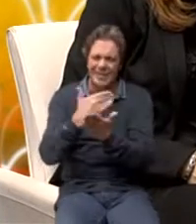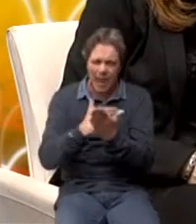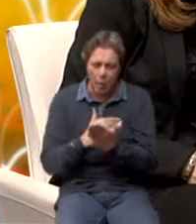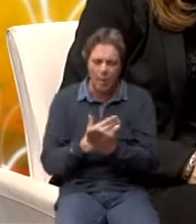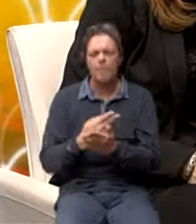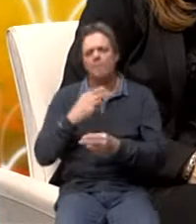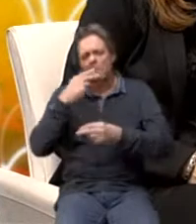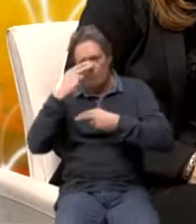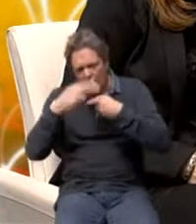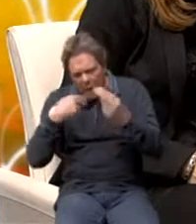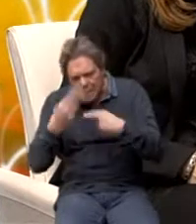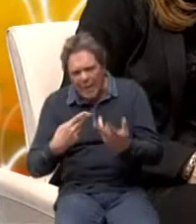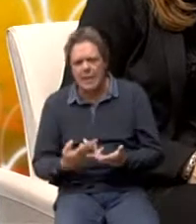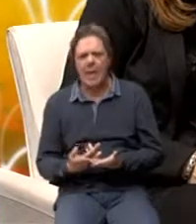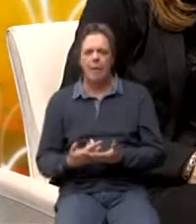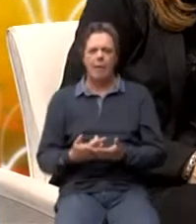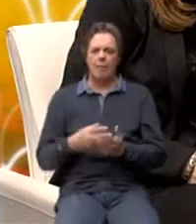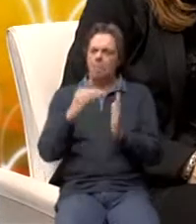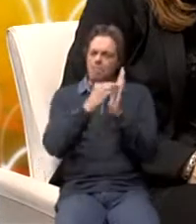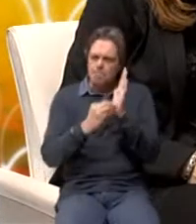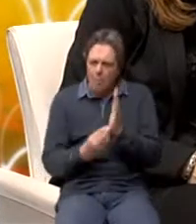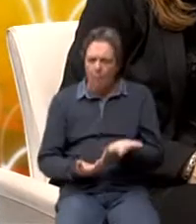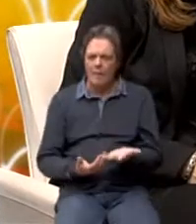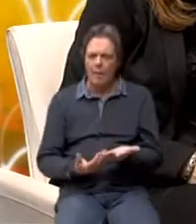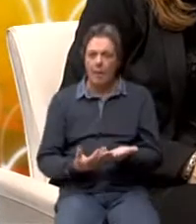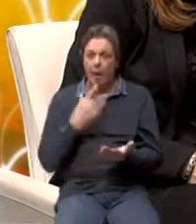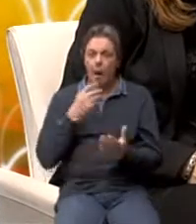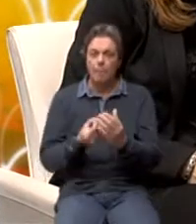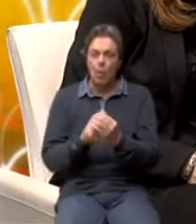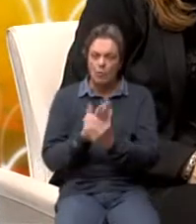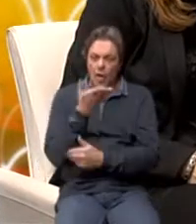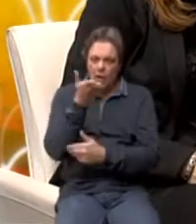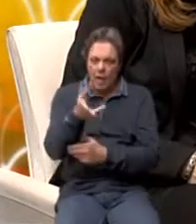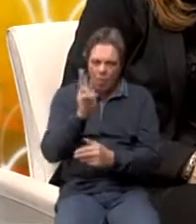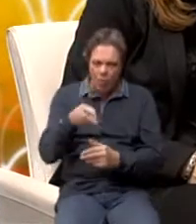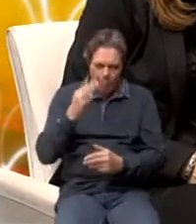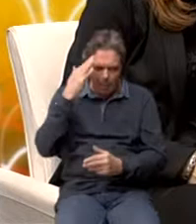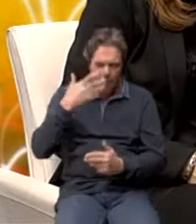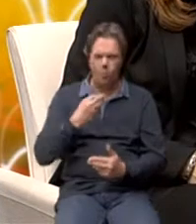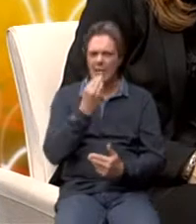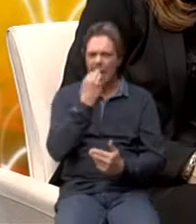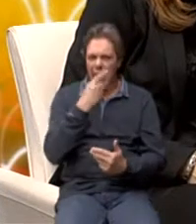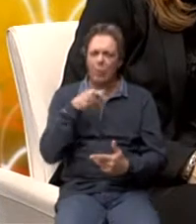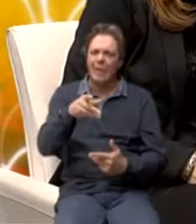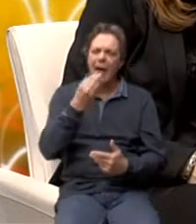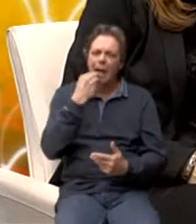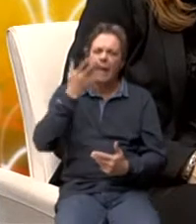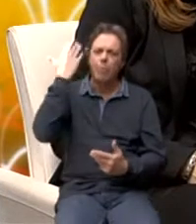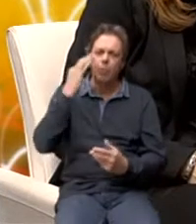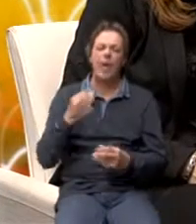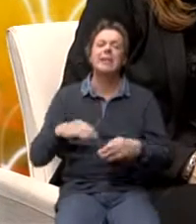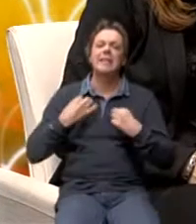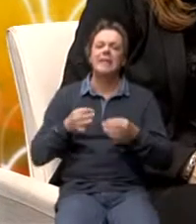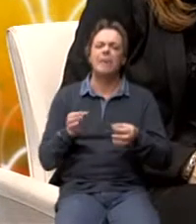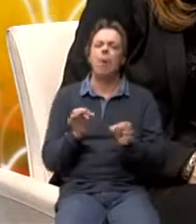tijela, inspekcijske organe, propise, a proizvođač je taj koji se mora brinuti za hranu da ta hrana bude zdravstveno ispravna